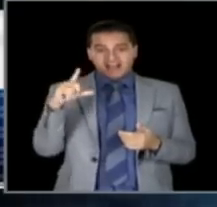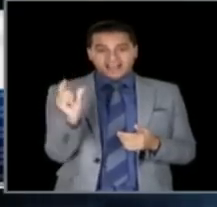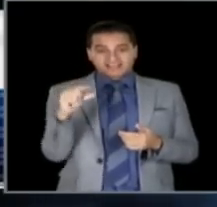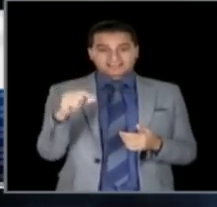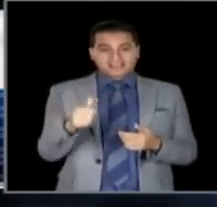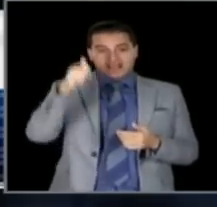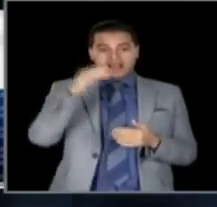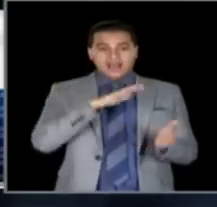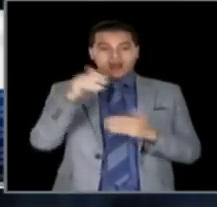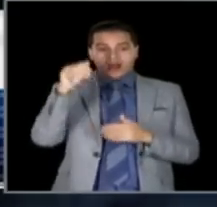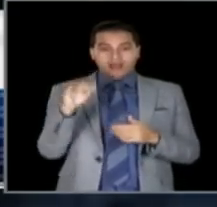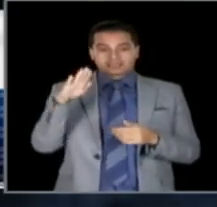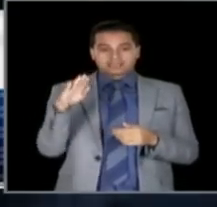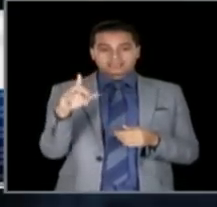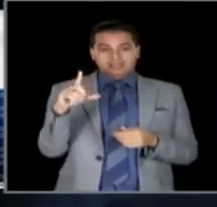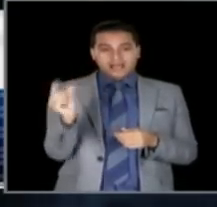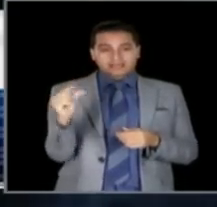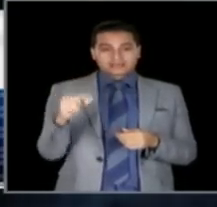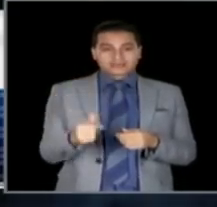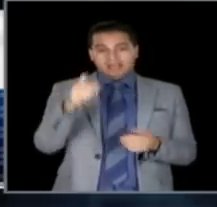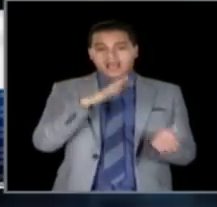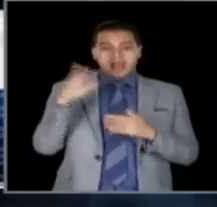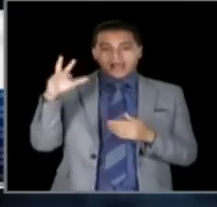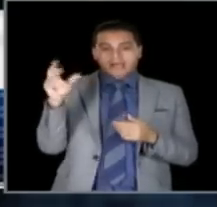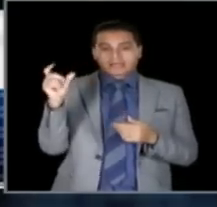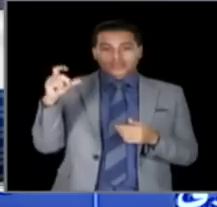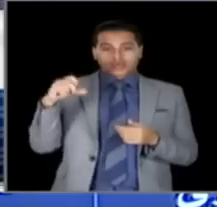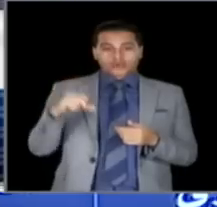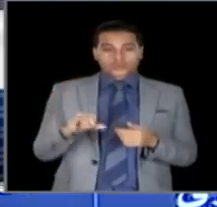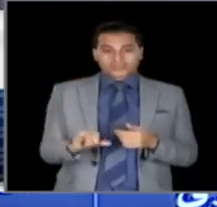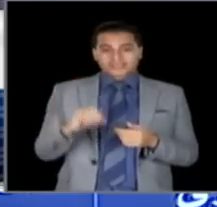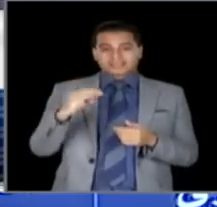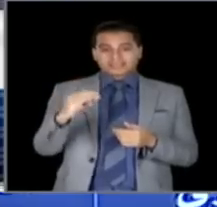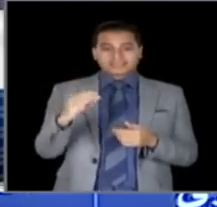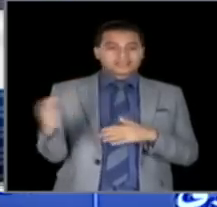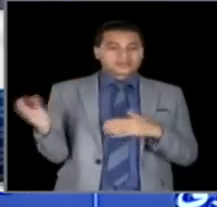فنلندا، ايسلندا، النرويج، بلغاريا.